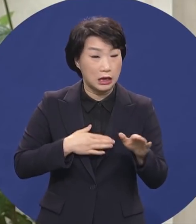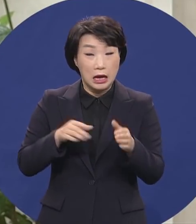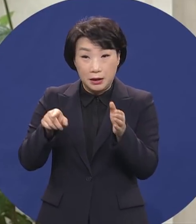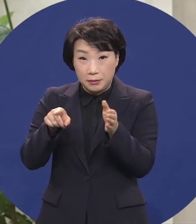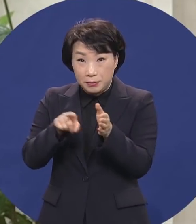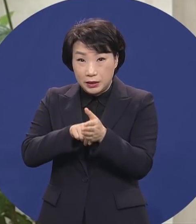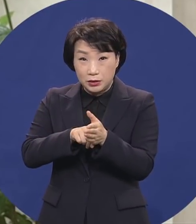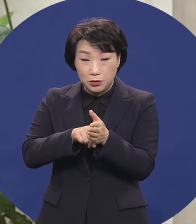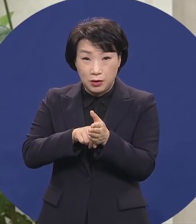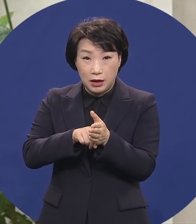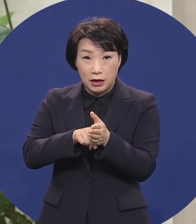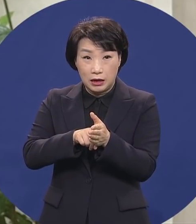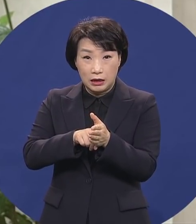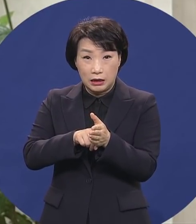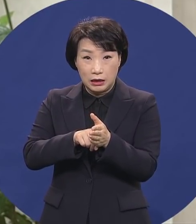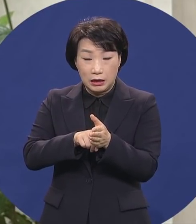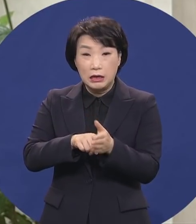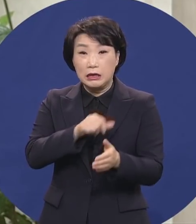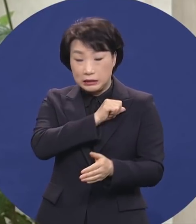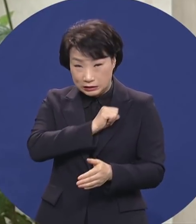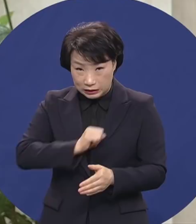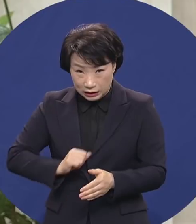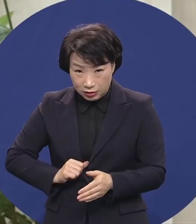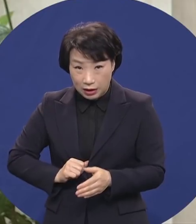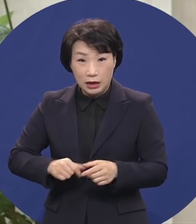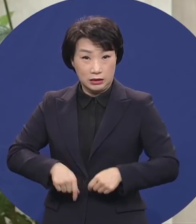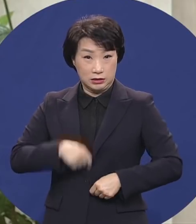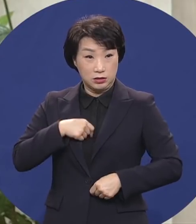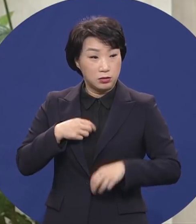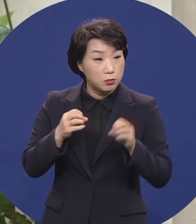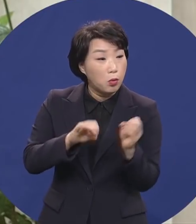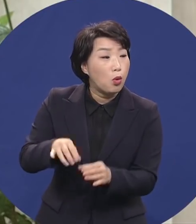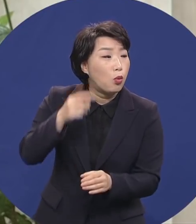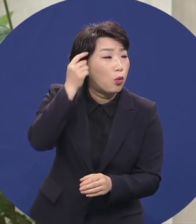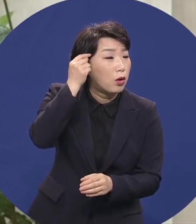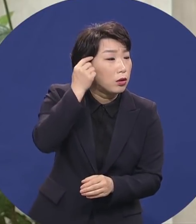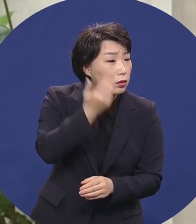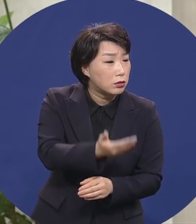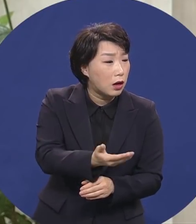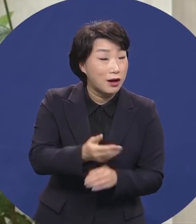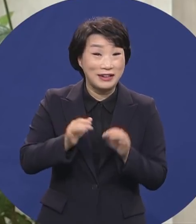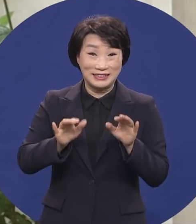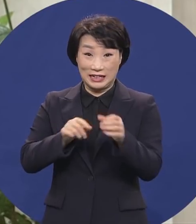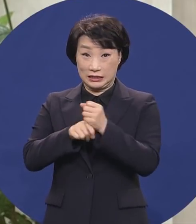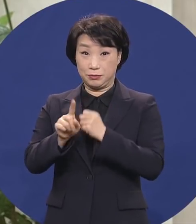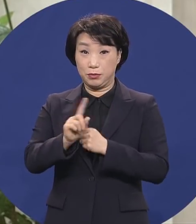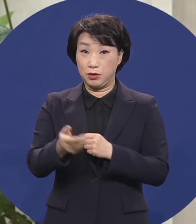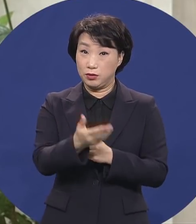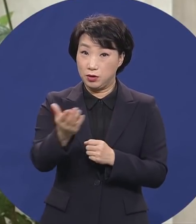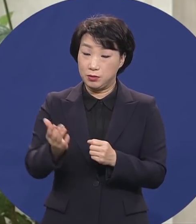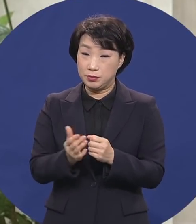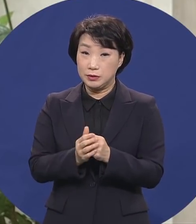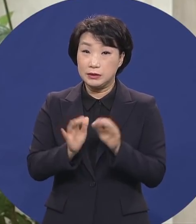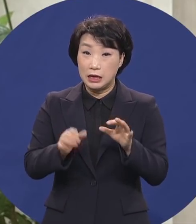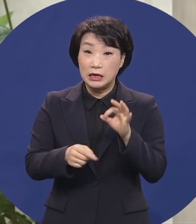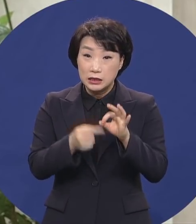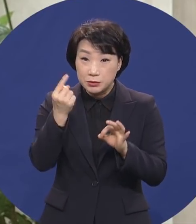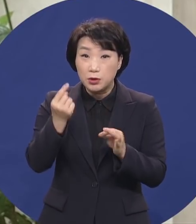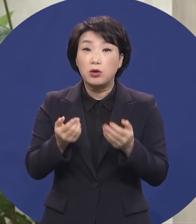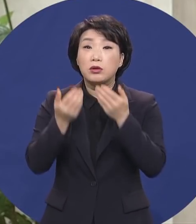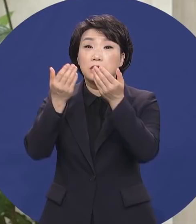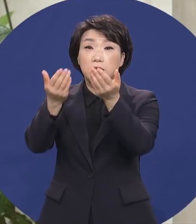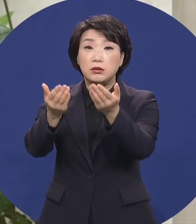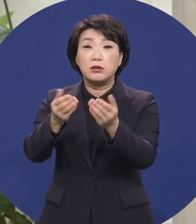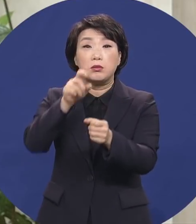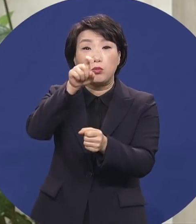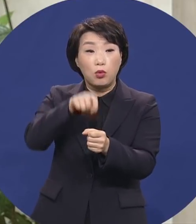인과 신과 의는 버렸느냐? 다시 말해서 11조를